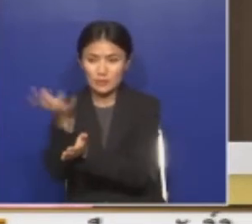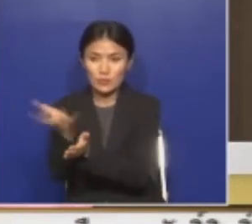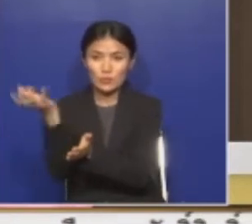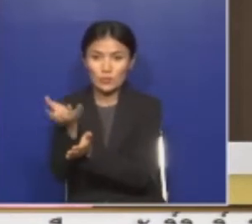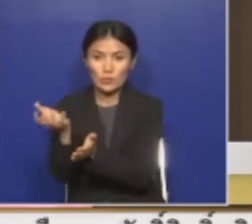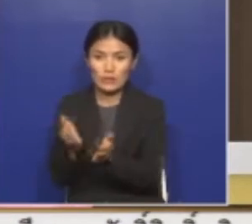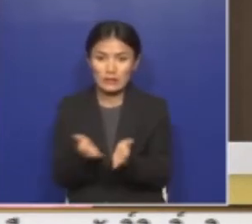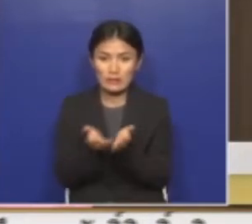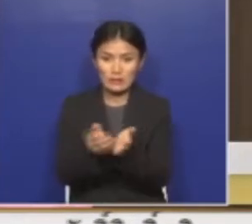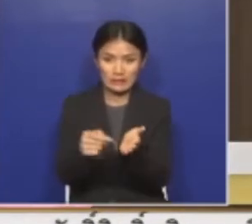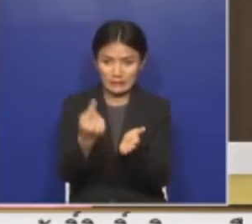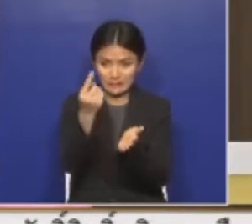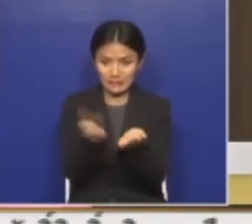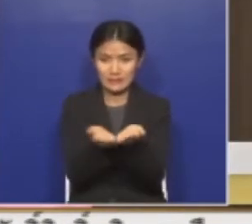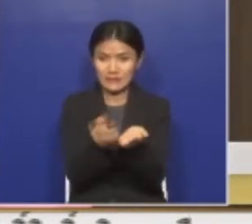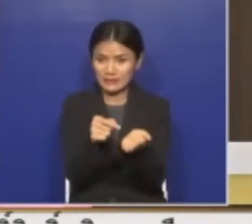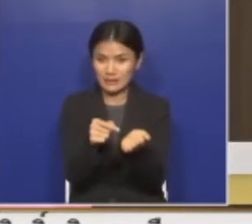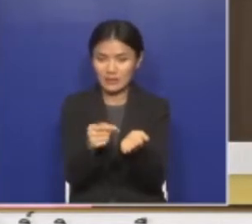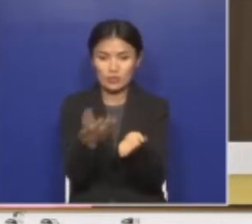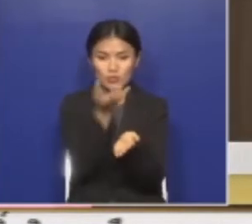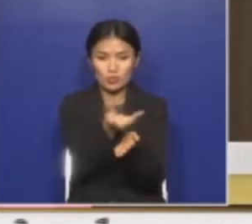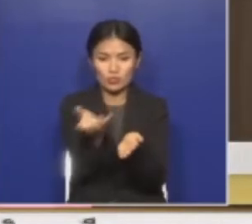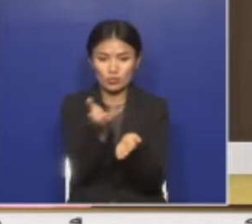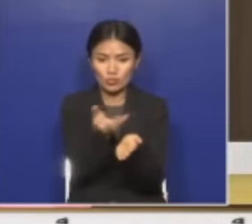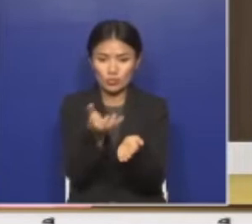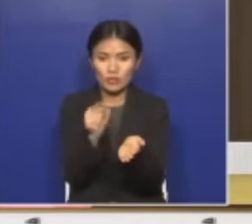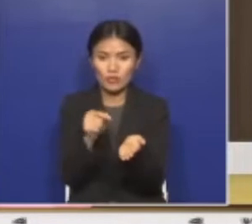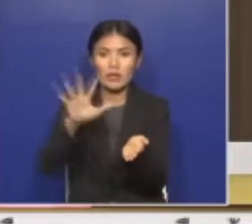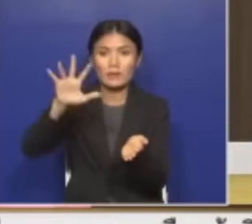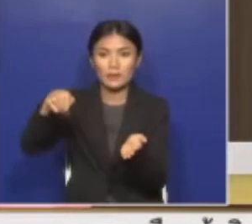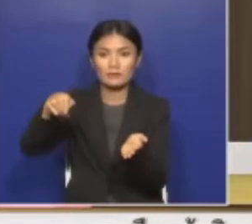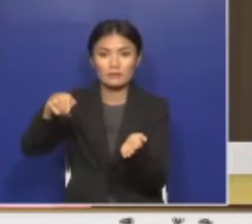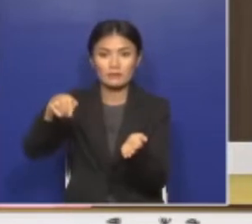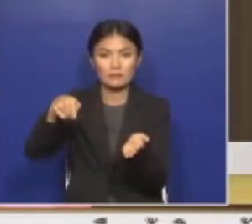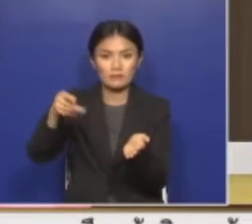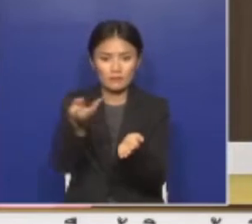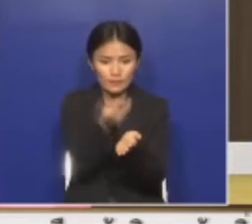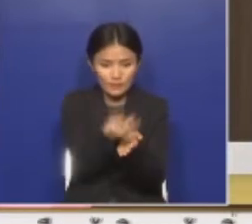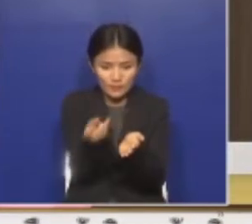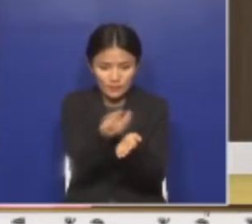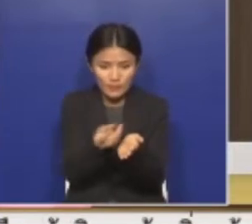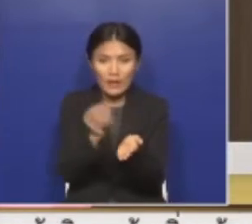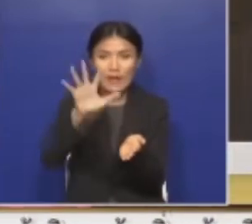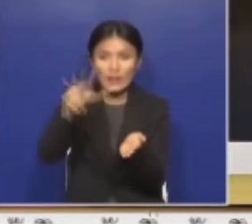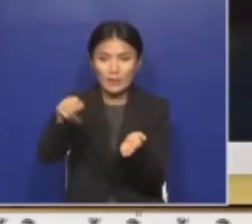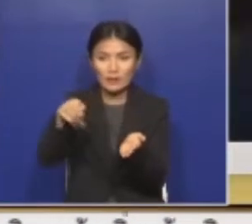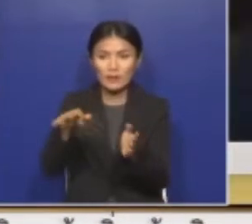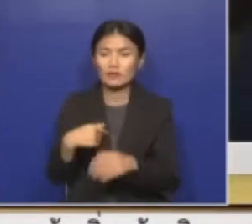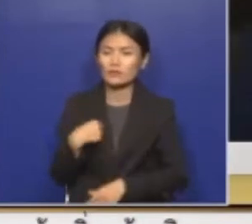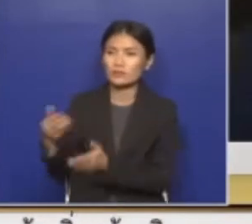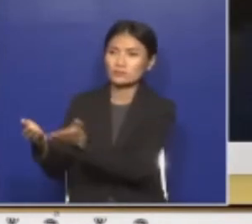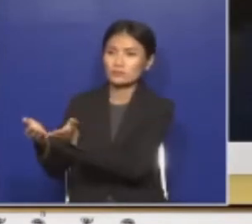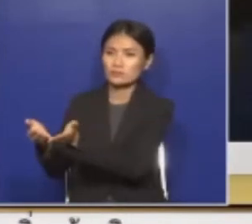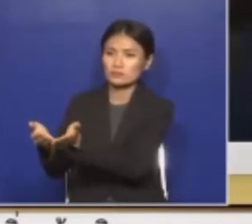ไหมว่าเรือลำนึงน่ะครับมีตู้คอนเนอร์แค่ 5 5,000เท่านั้นนะครับท่านจะต้องนั่งมองตู้